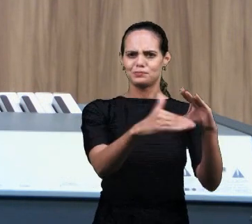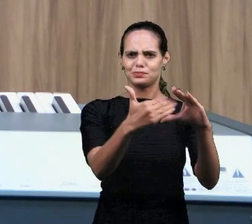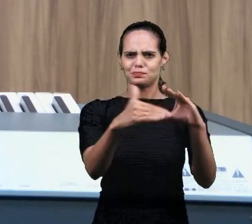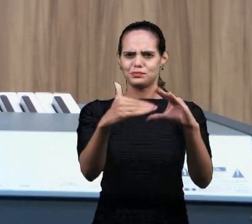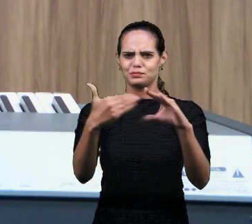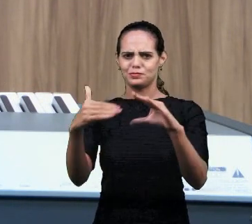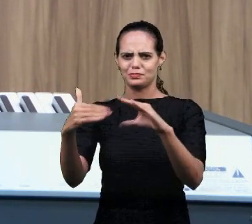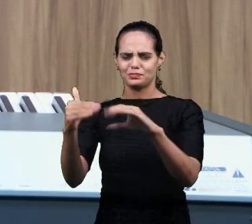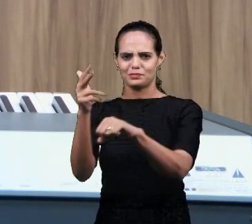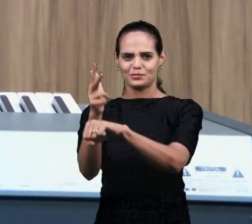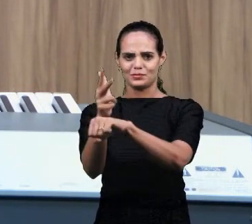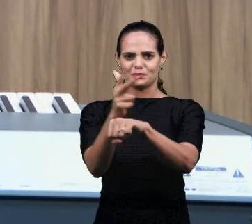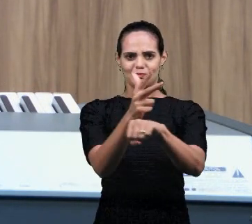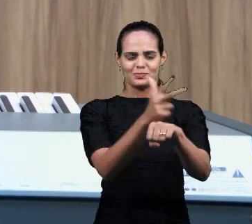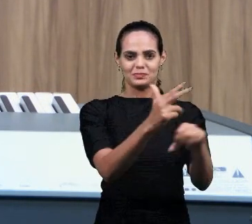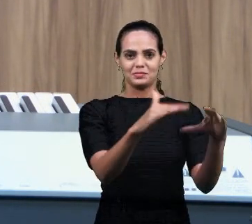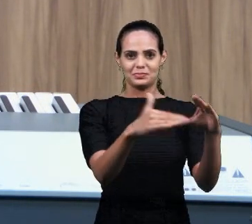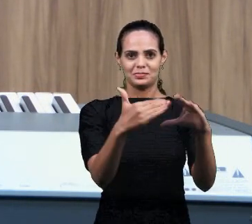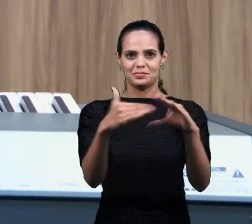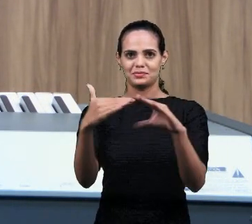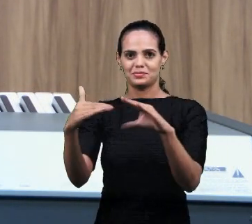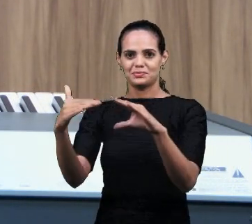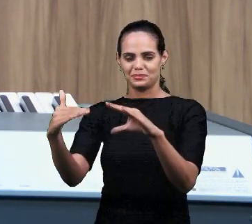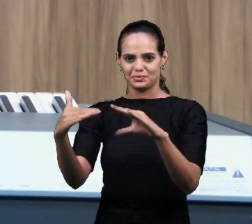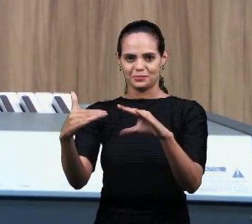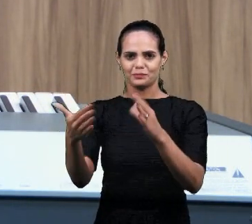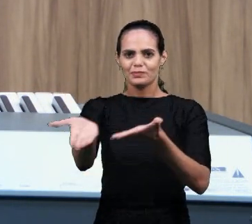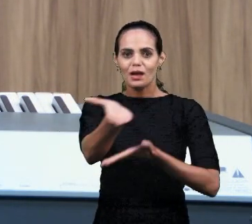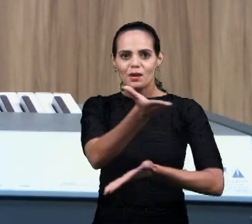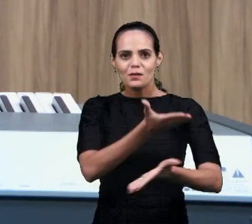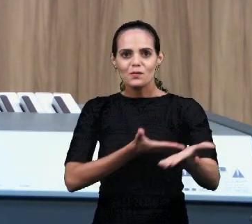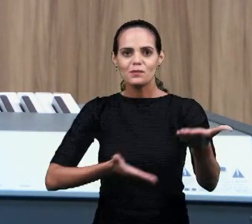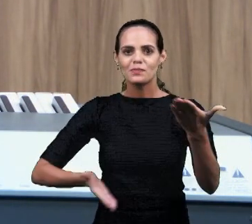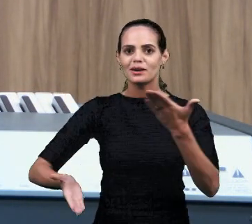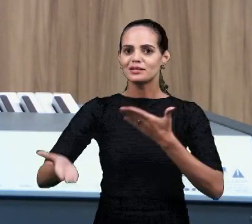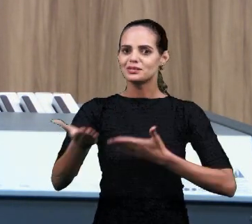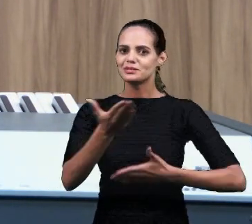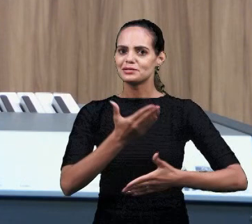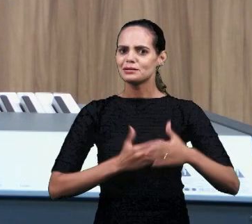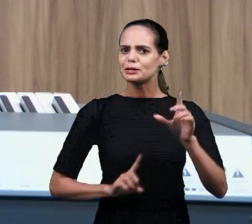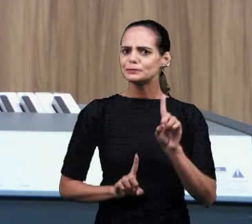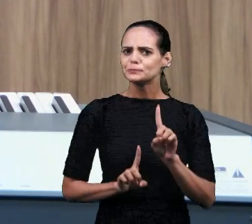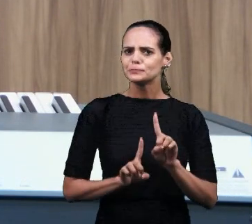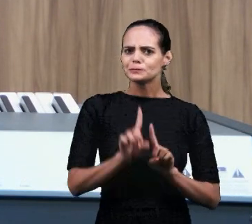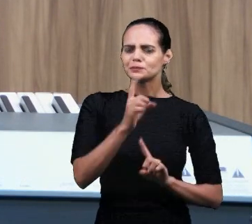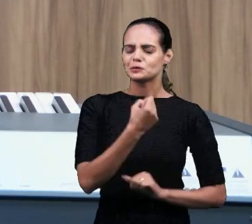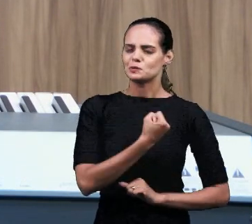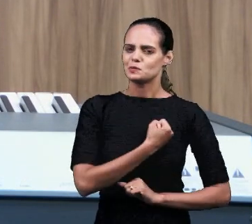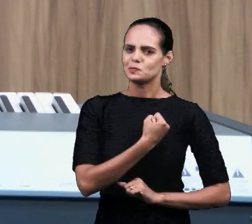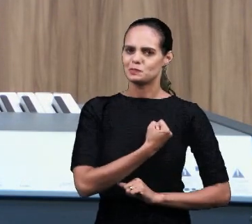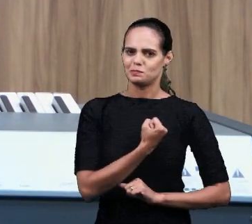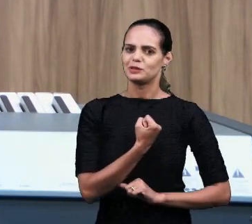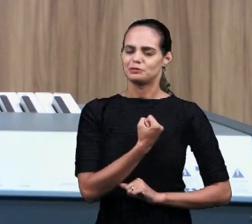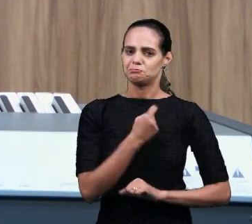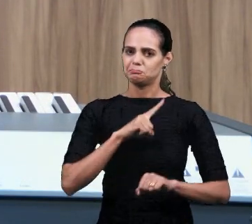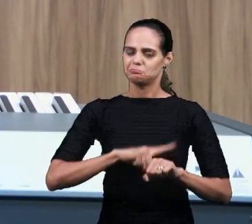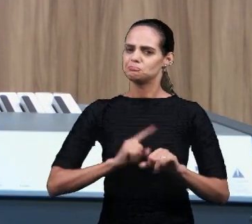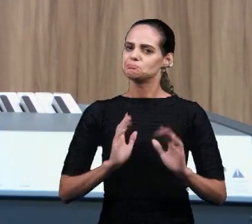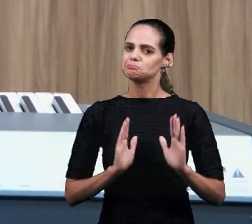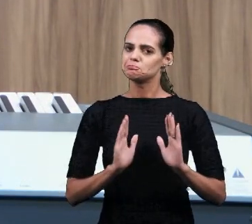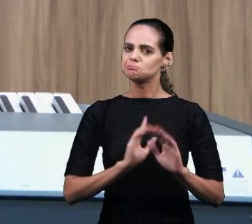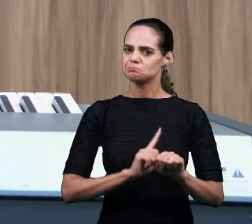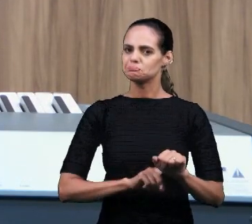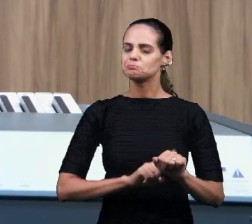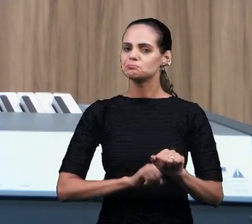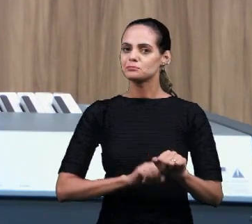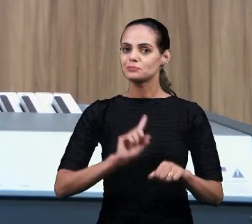les vidéos qui nous ont été envoyées. Nous avons partagé le plus grand nombre que nous pouvons dans le temps qui nous est imparti. Mais il y a